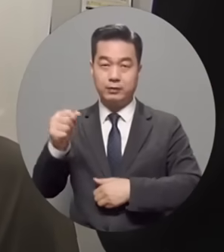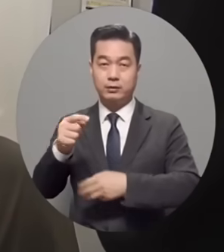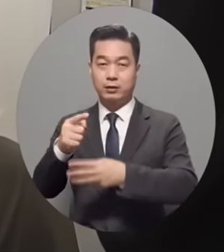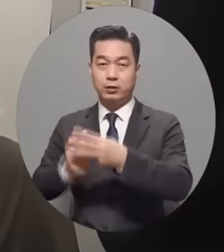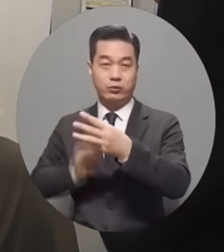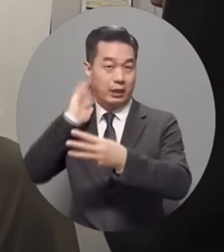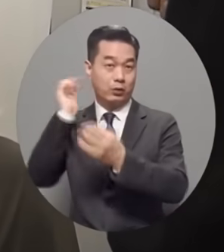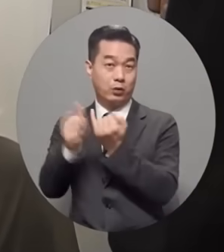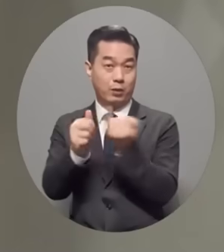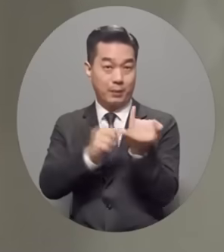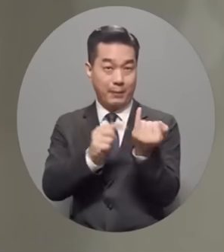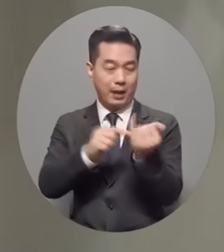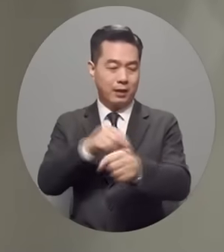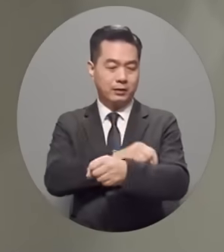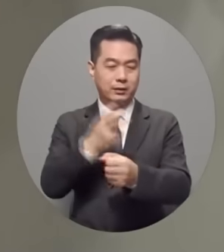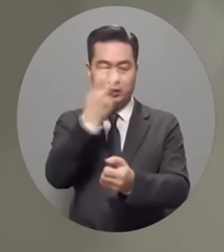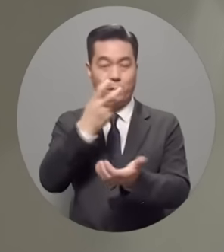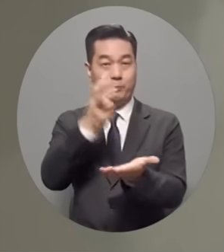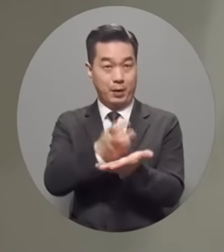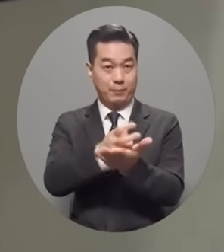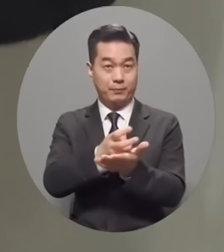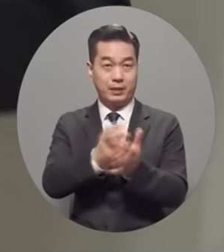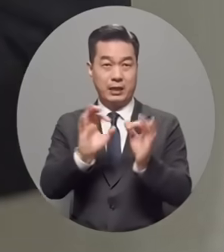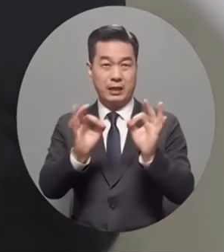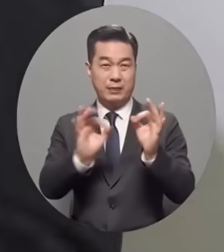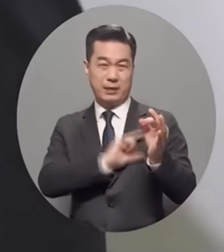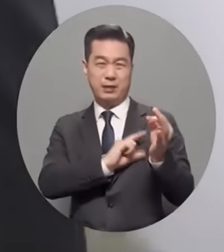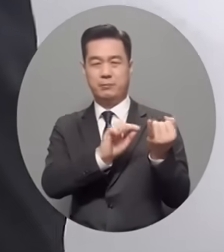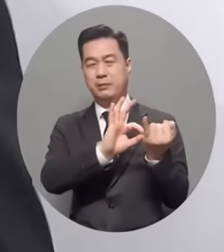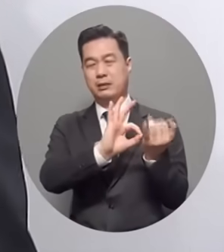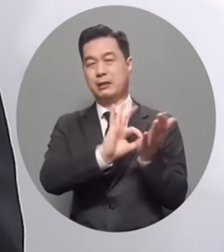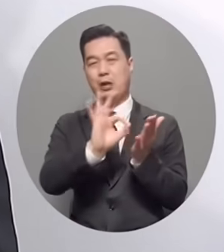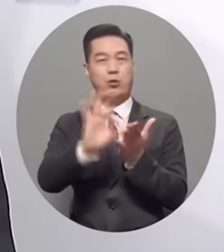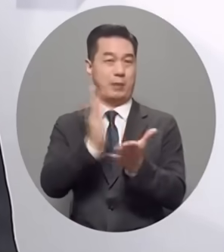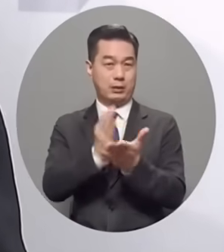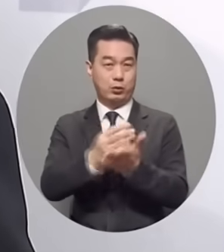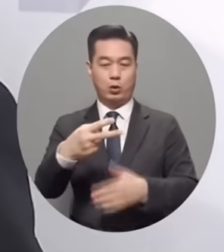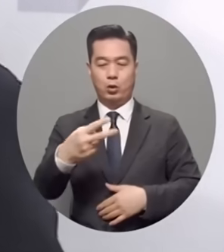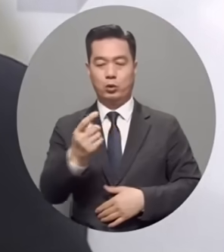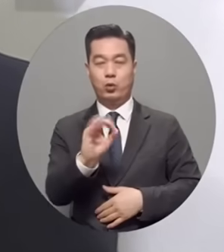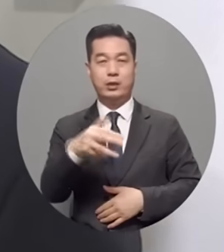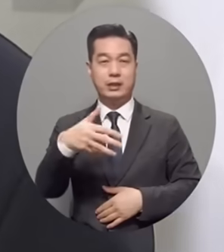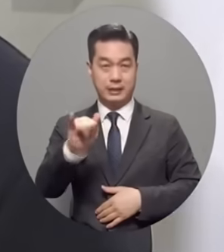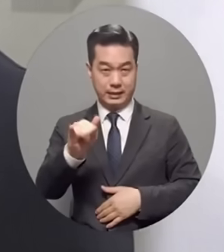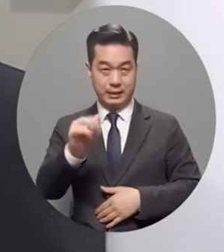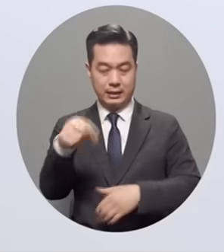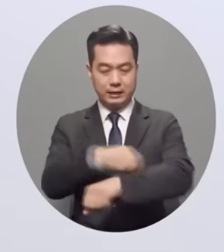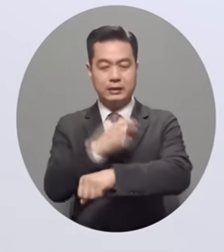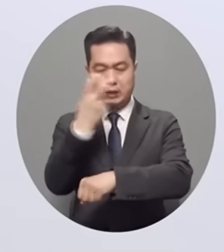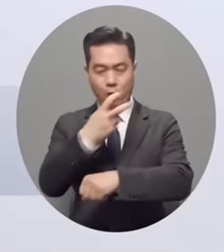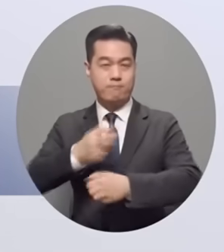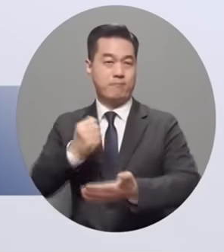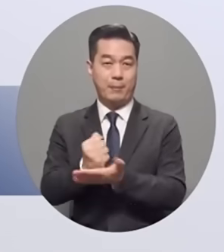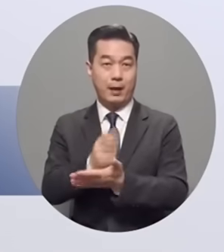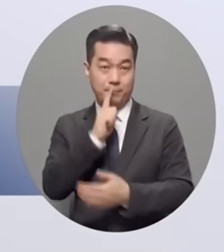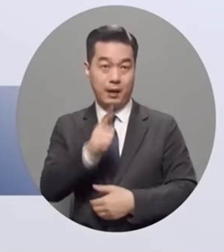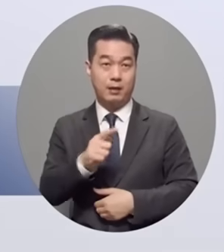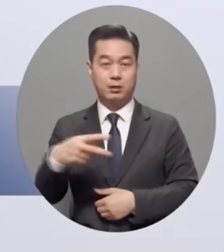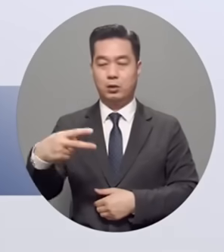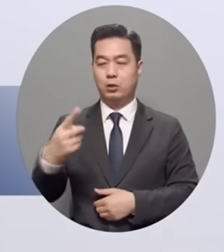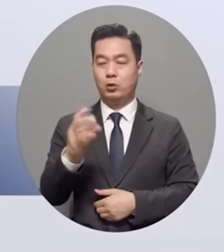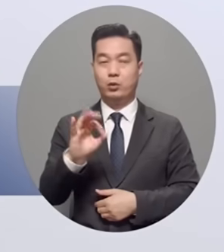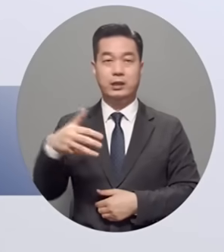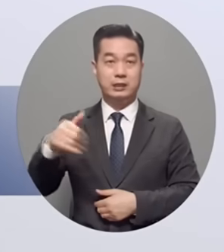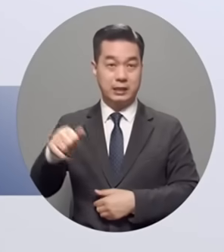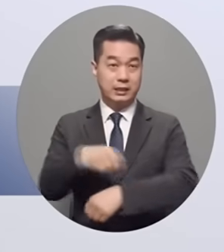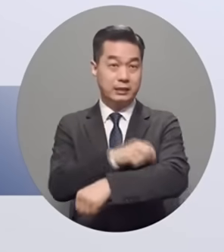의혹 특검법은 김 여사의 이름 대신 도이치 특검으로 부르며 날을 세웠습니다. 도이치 특검 역시 제가 여러 차례